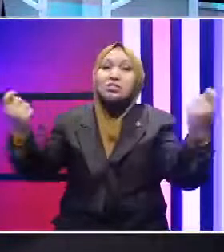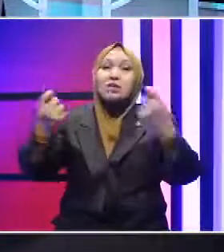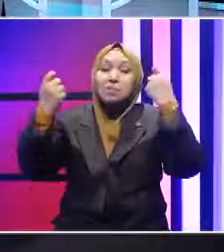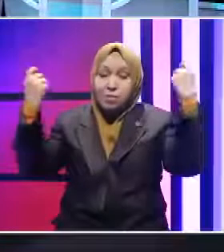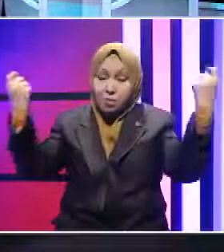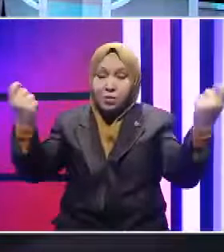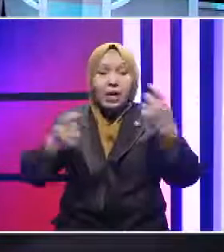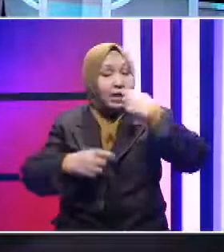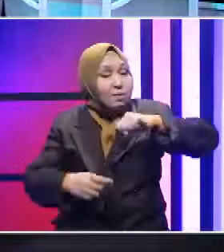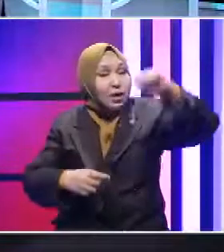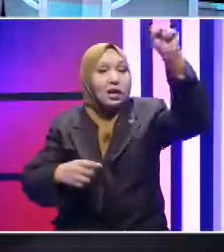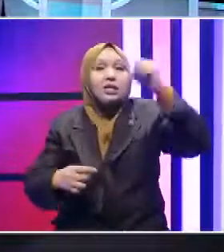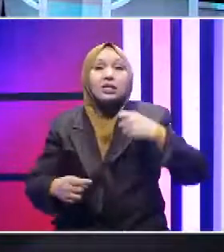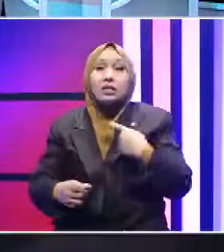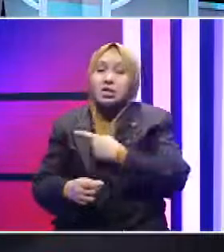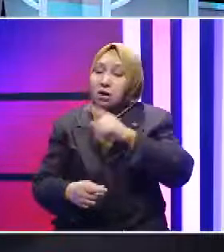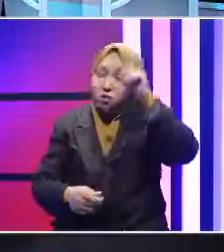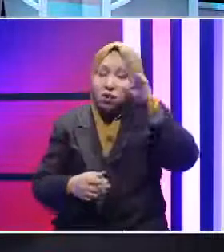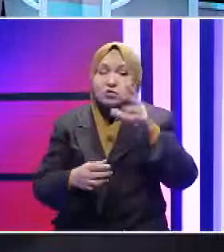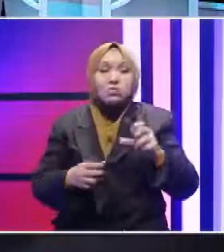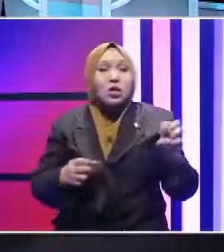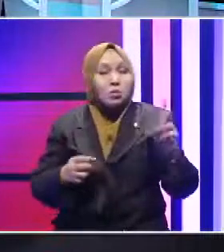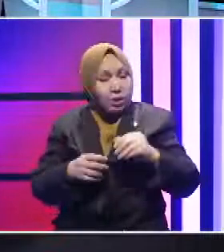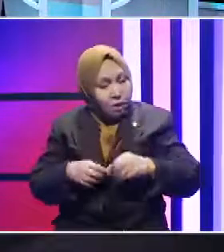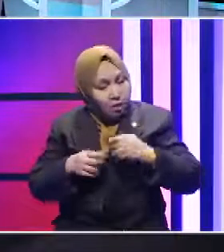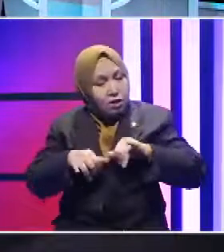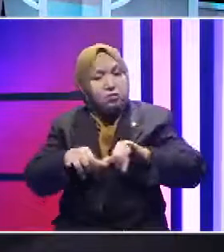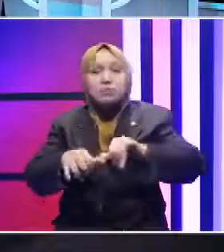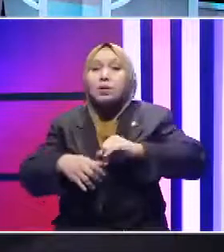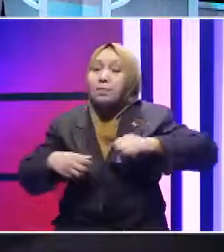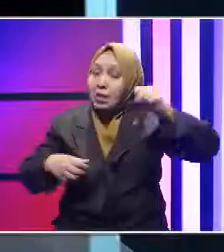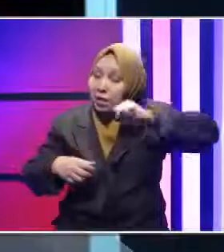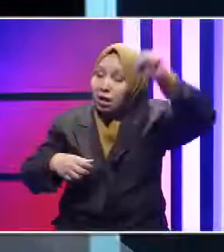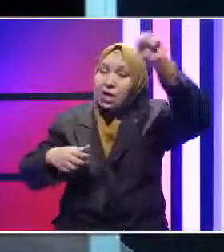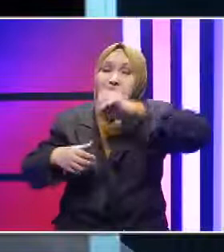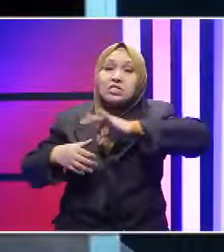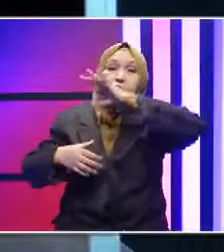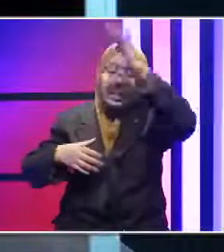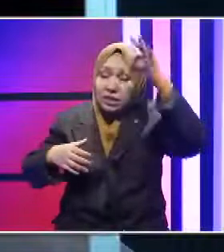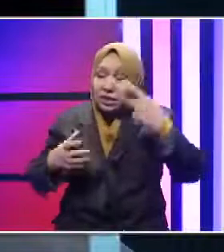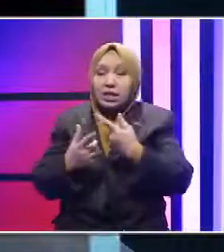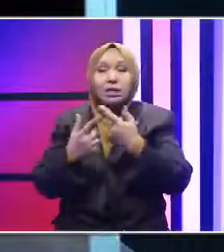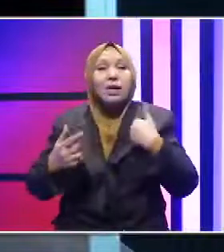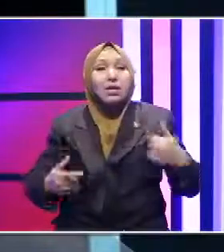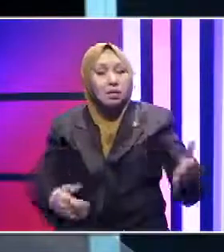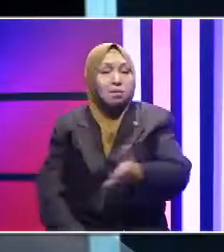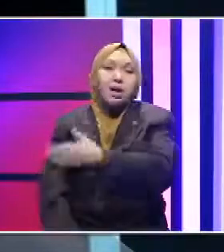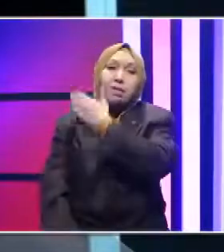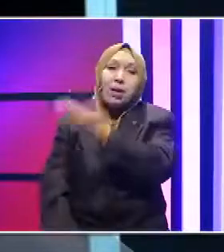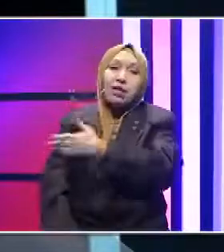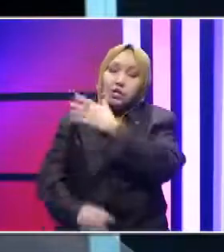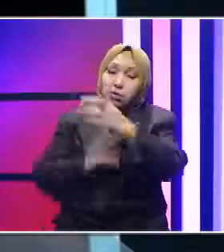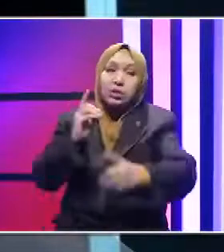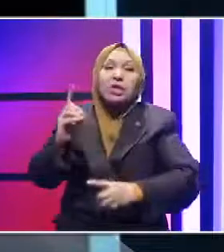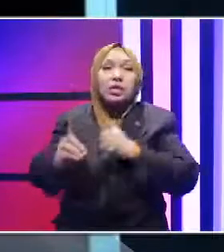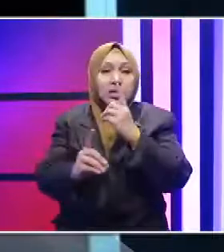kata kemerdekaan kita semalam, Allah SWT terus memerdekakan jiwa kita. Betul. Daripada kehambaan, terutamanya kepada dunia lah. Betul. Jangan letak dekat